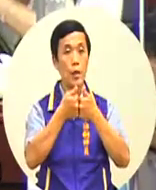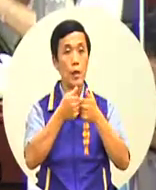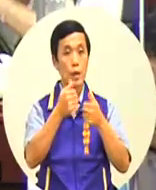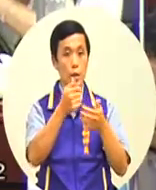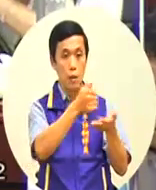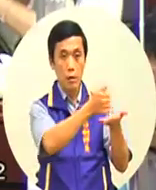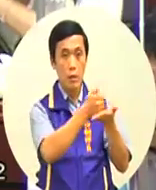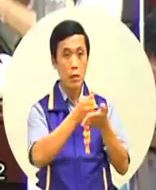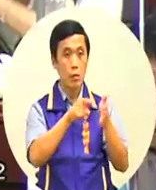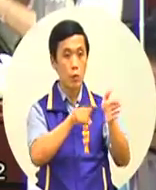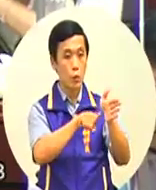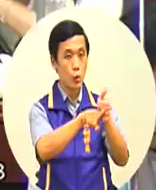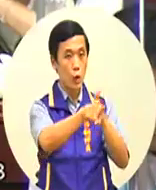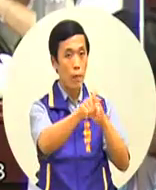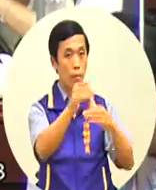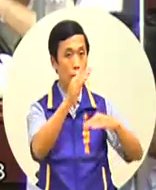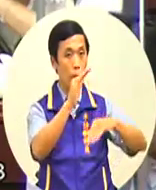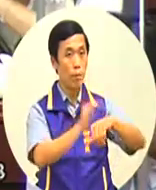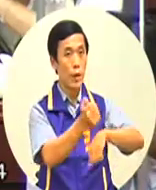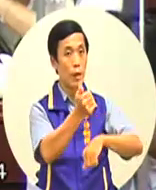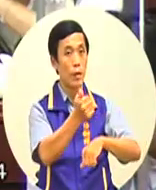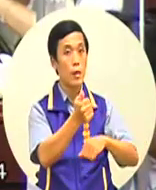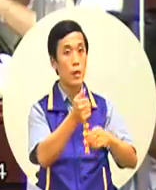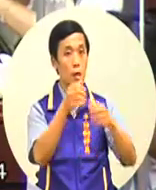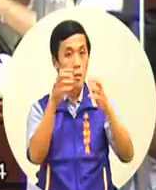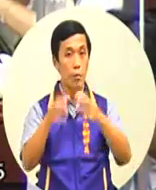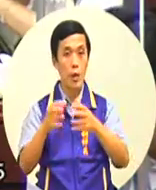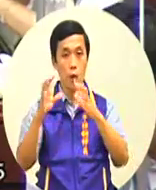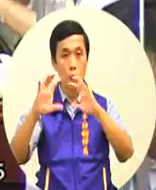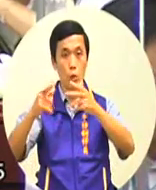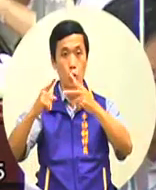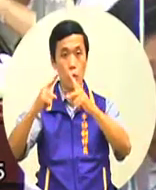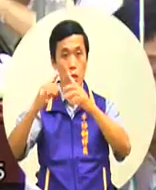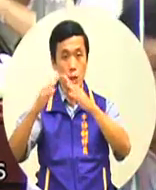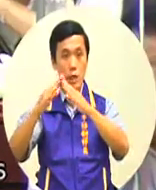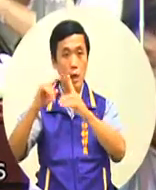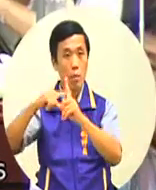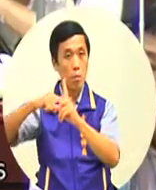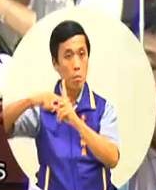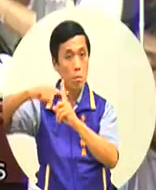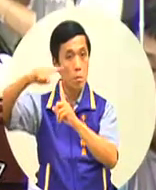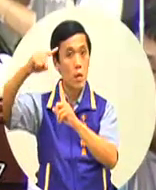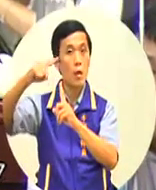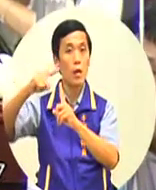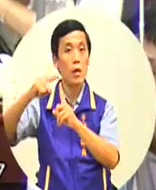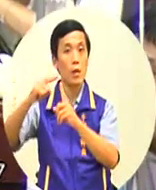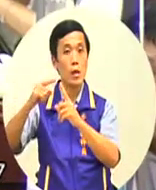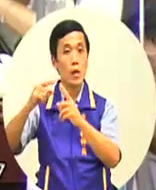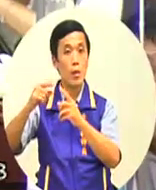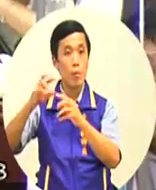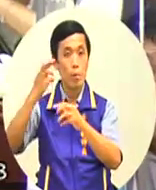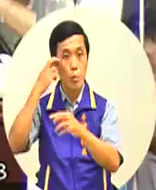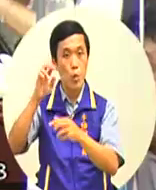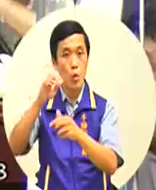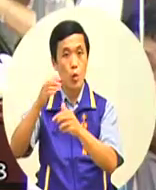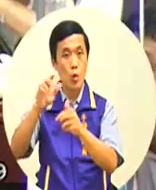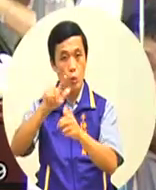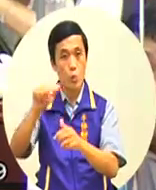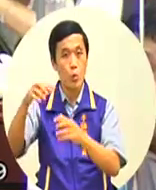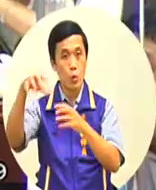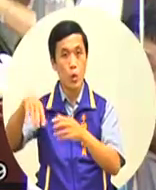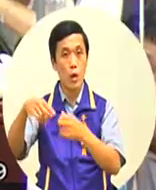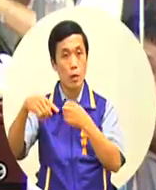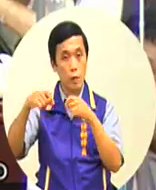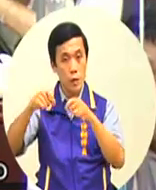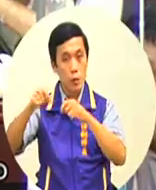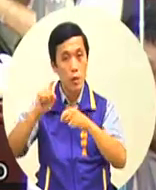做整个国家级原住民博物馆的一个规划报告。那我们会在十二月十